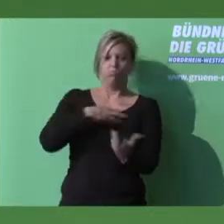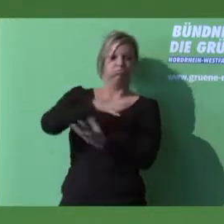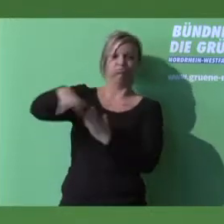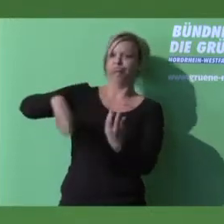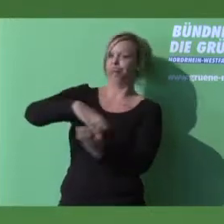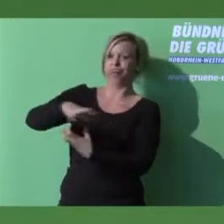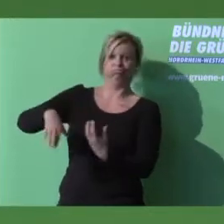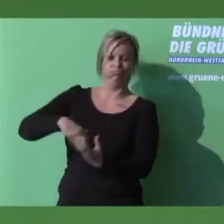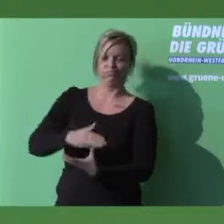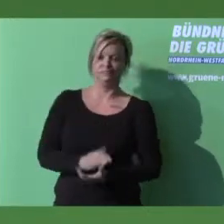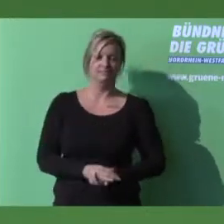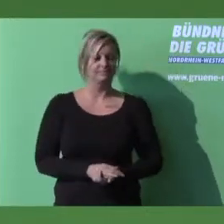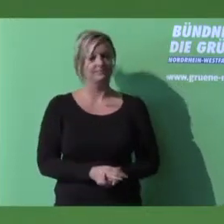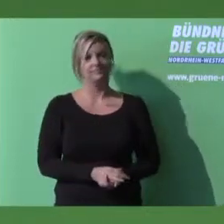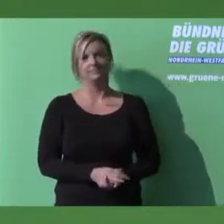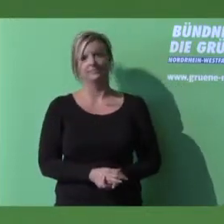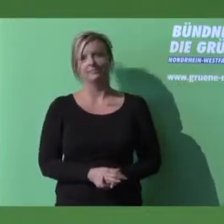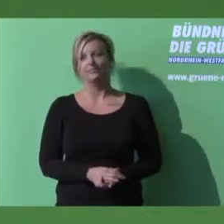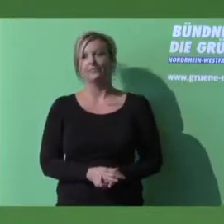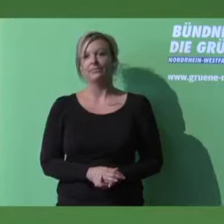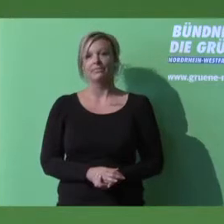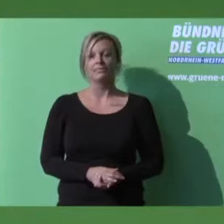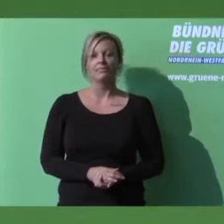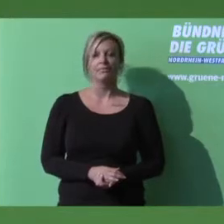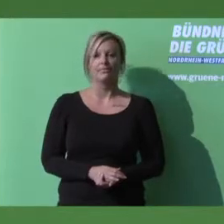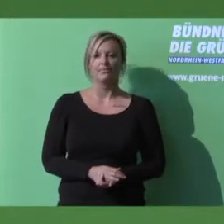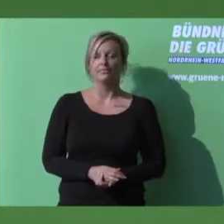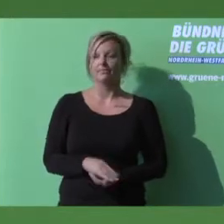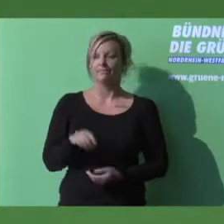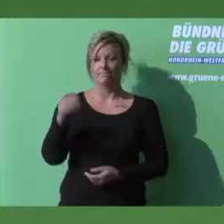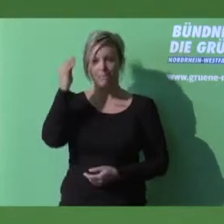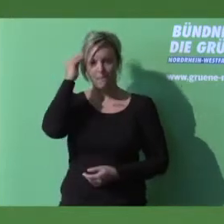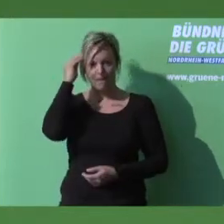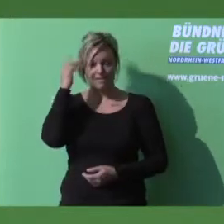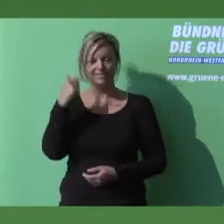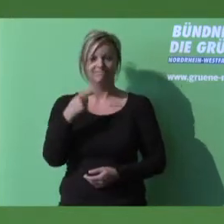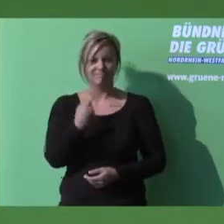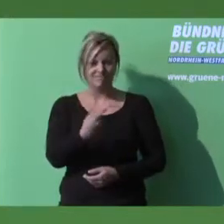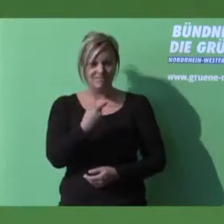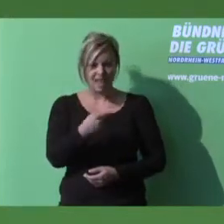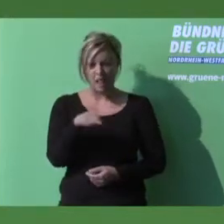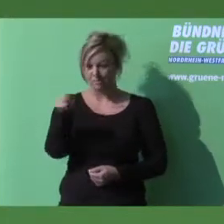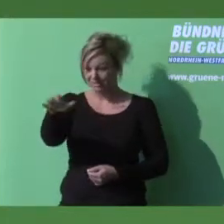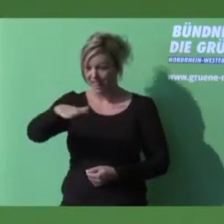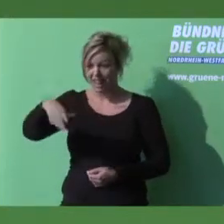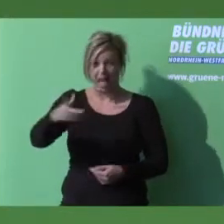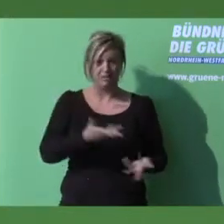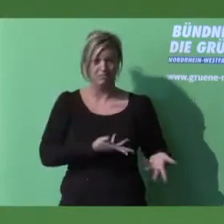In dieses Land liefert Frau Merkel Panzer,